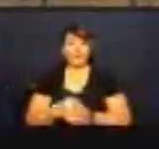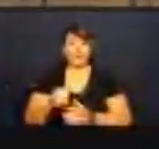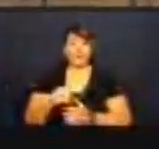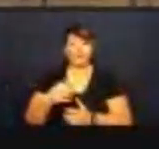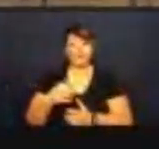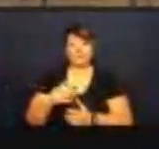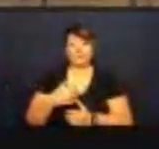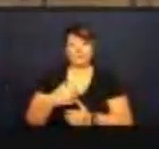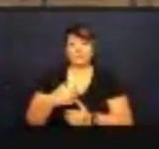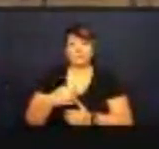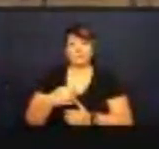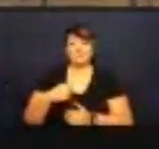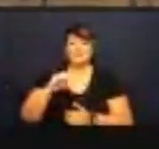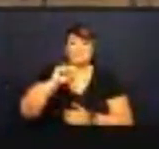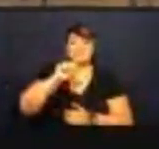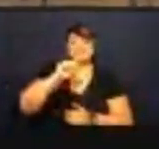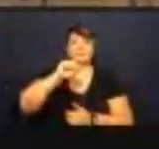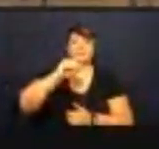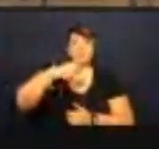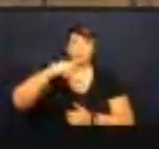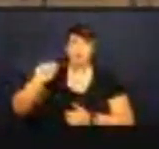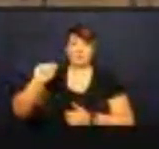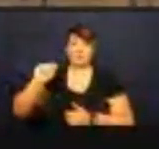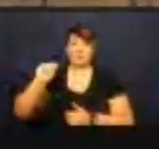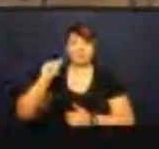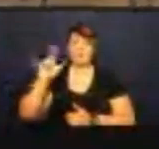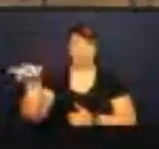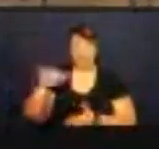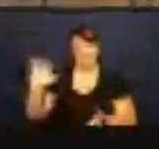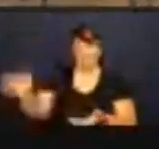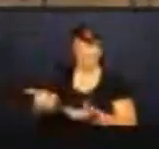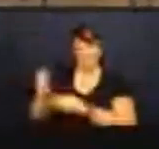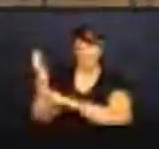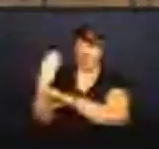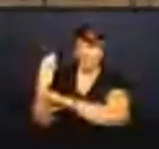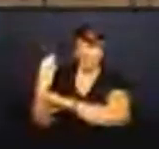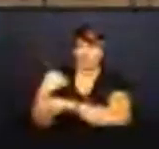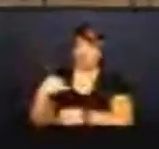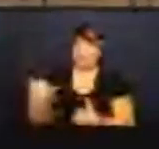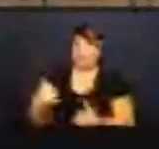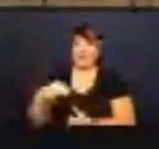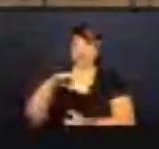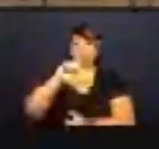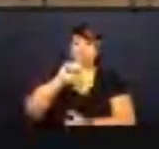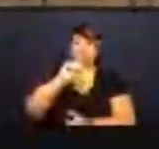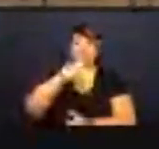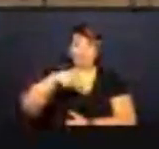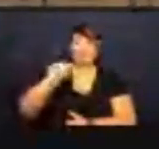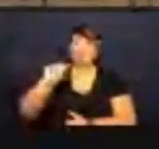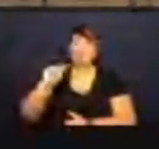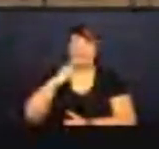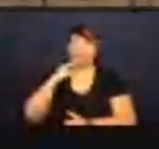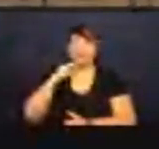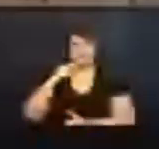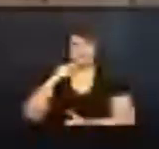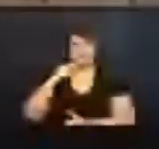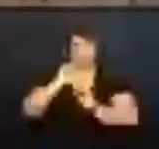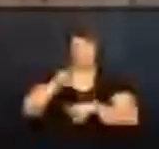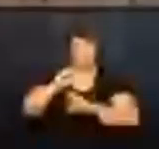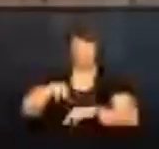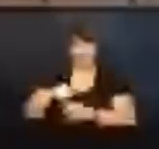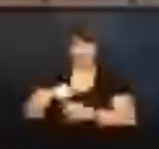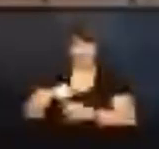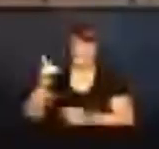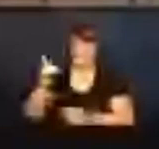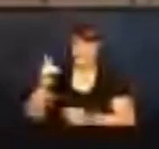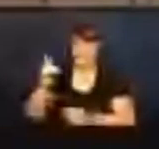tutasikiliza superintendent mtandaoni, na sasa ningependa kumtambulisha superintendent wetu Matty Polio kwa ripoti